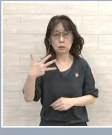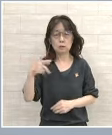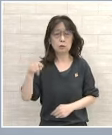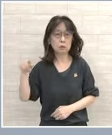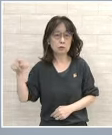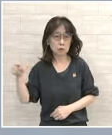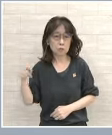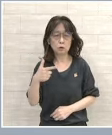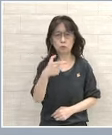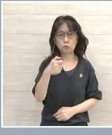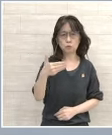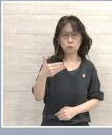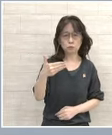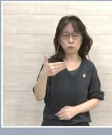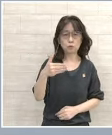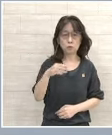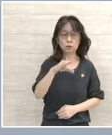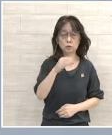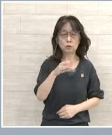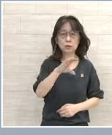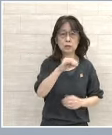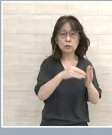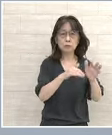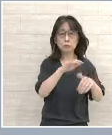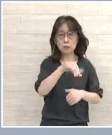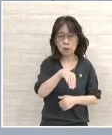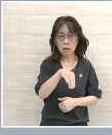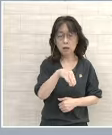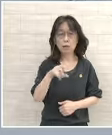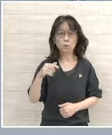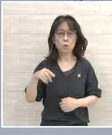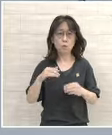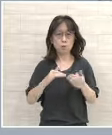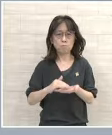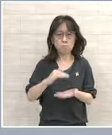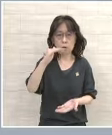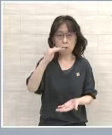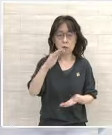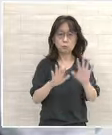69センチなど、各地で降雪量の記録を更新。